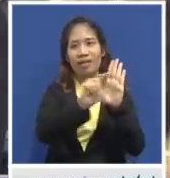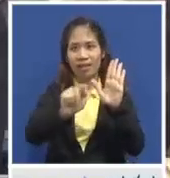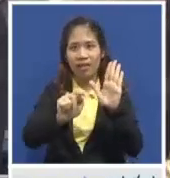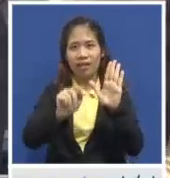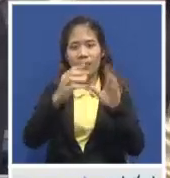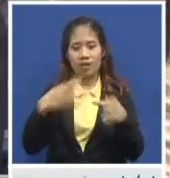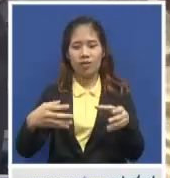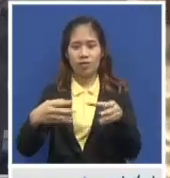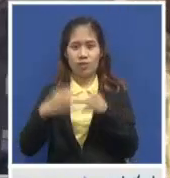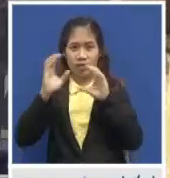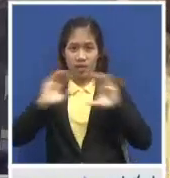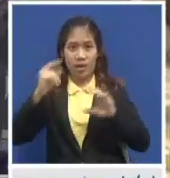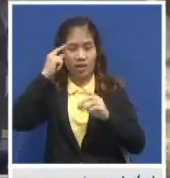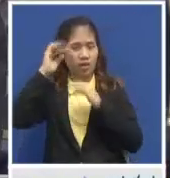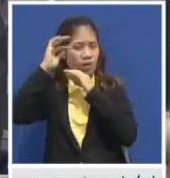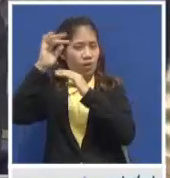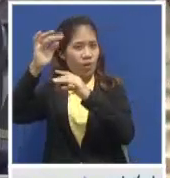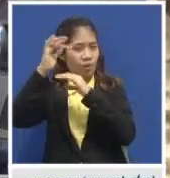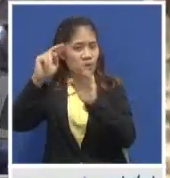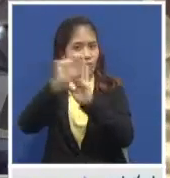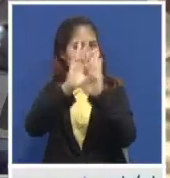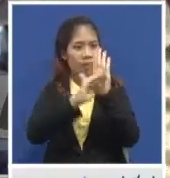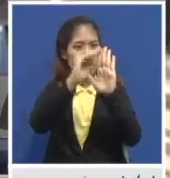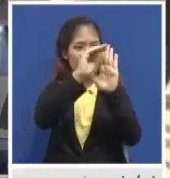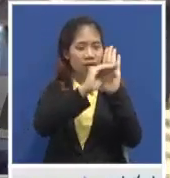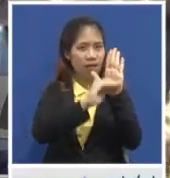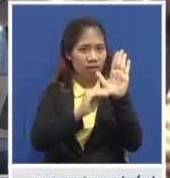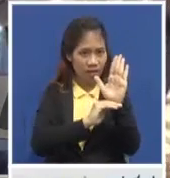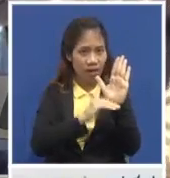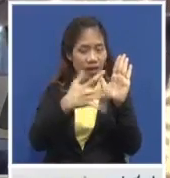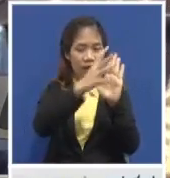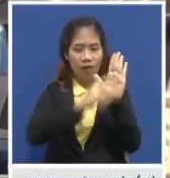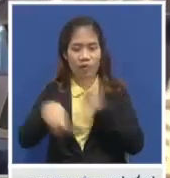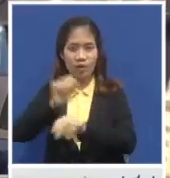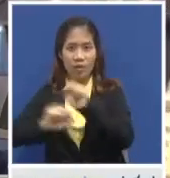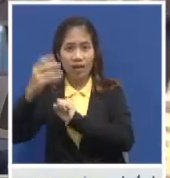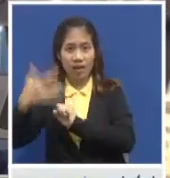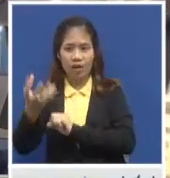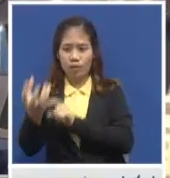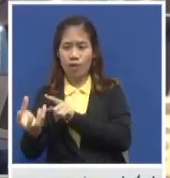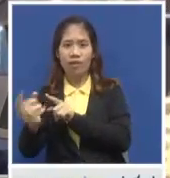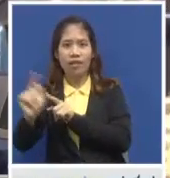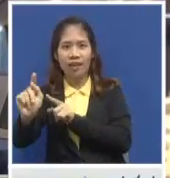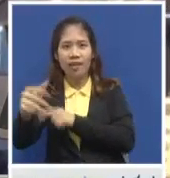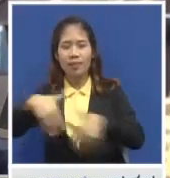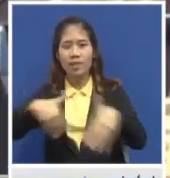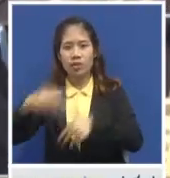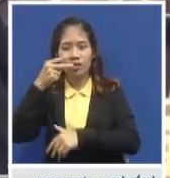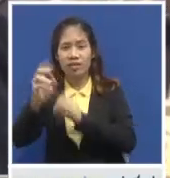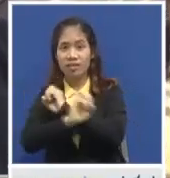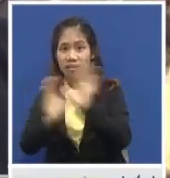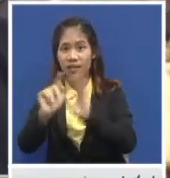ารัฐบาลคาดหวังว่าแต่ละนโยบายนั้นจะนำไปสู่ผลลัพธ์ที่ประชาชนจับต้องได้และที่สำคัญที่สุด